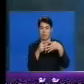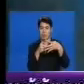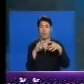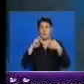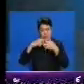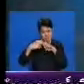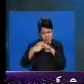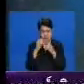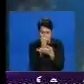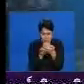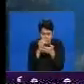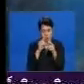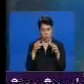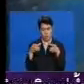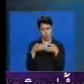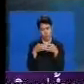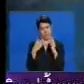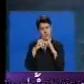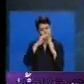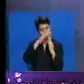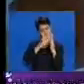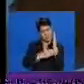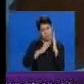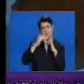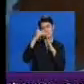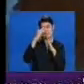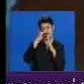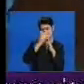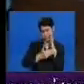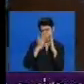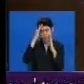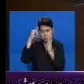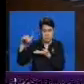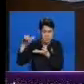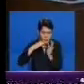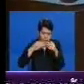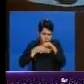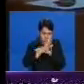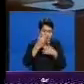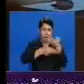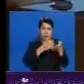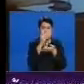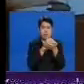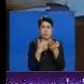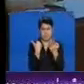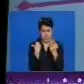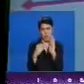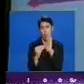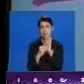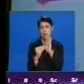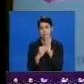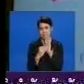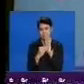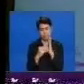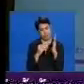ดับปัญหายาเสพติดในกลุ่มพื้นที่จังหวัดชายแดนภาคเหนือที่เป็นแหล่งนำเข้าหลักของยาเสพติดพื้นที่กรุงเทพมหานคร